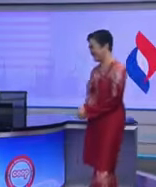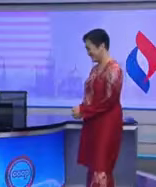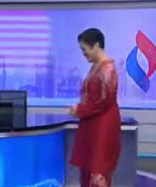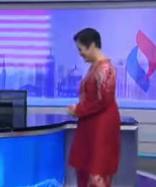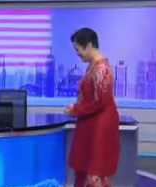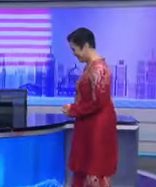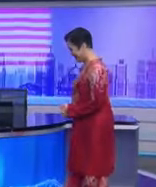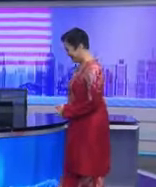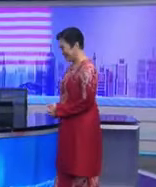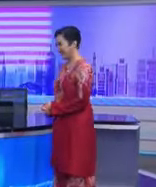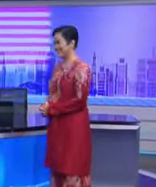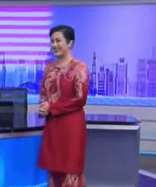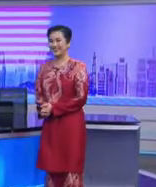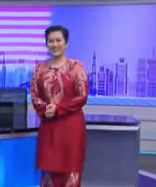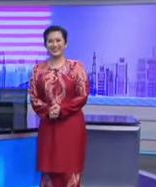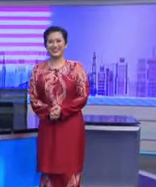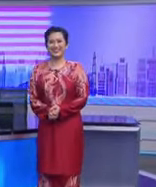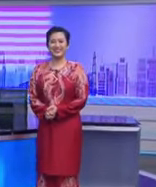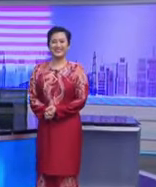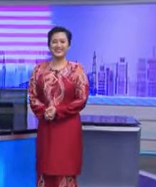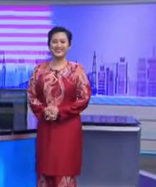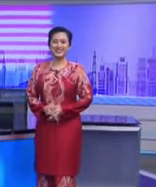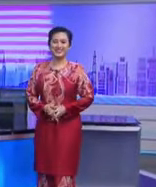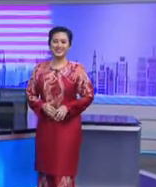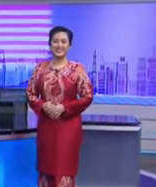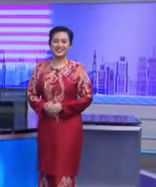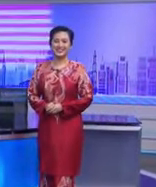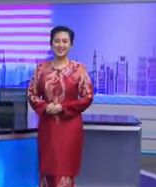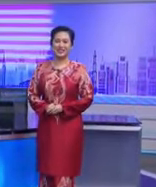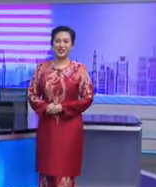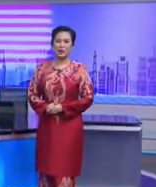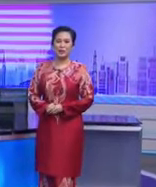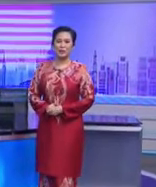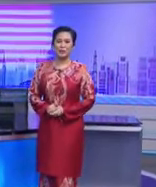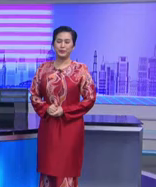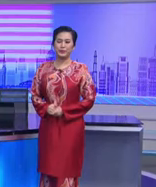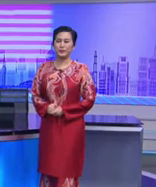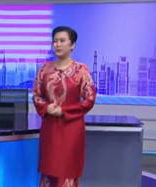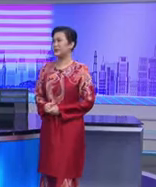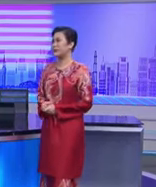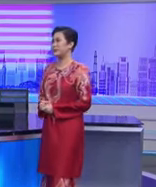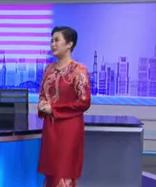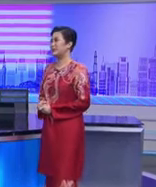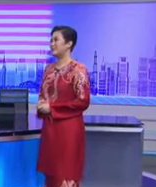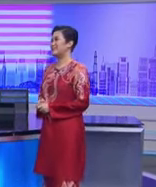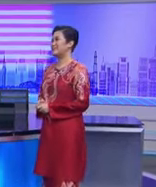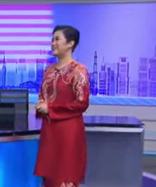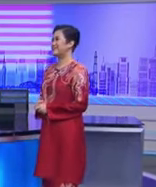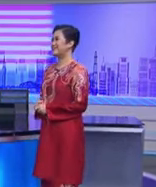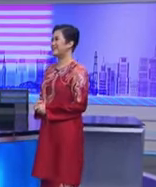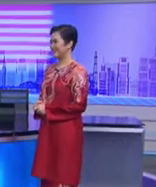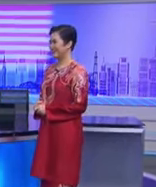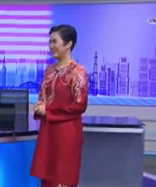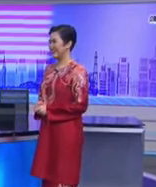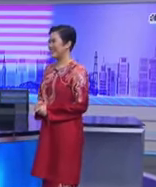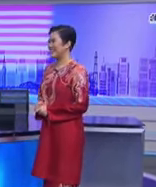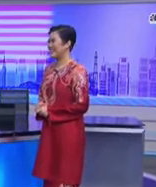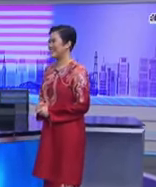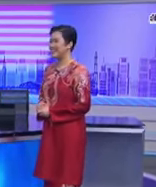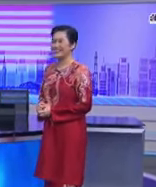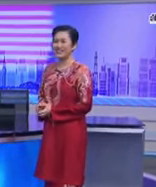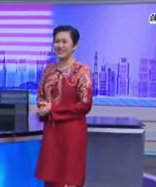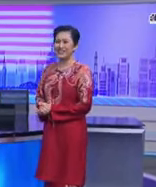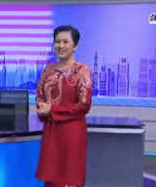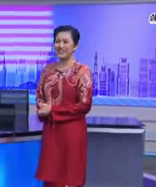Terima kasih kerana memilih yang sahih dan berimbang. Pastinya berita perdana edisi Khamis 11 Ogos 2022. Saya Fathil Hidayat Ghazali.